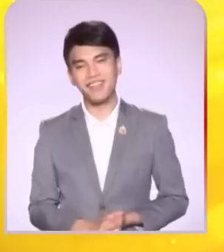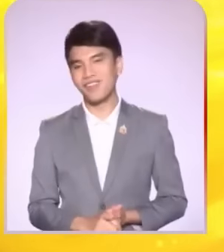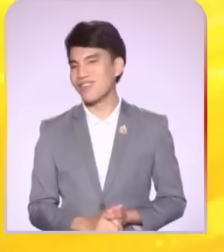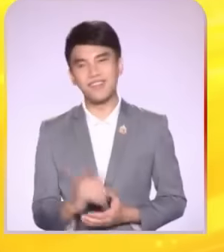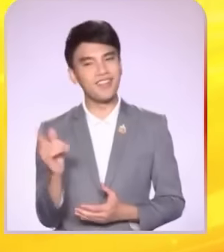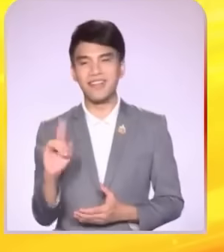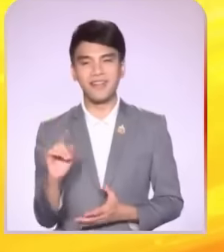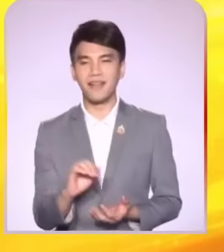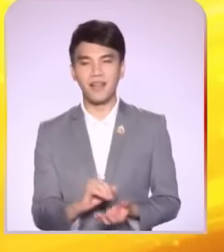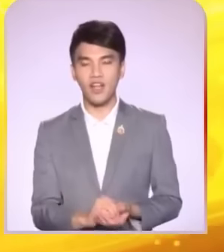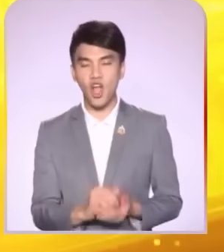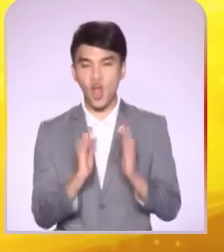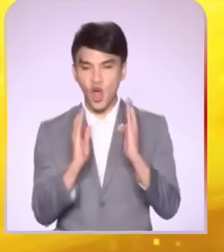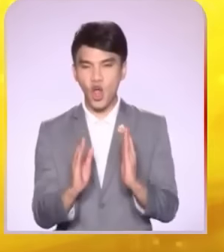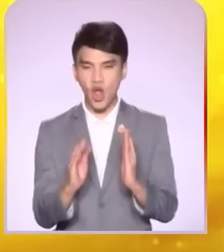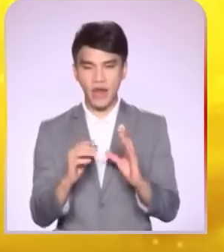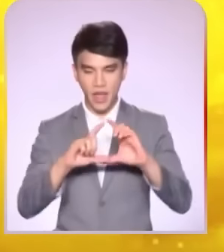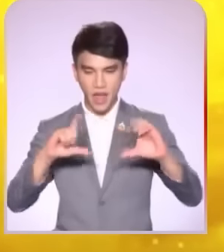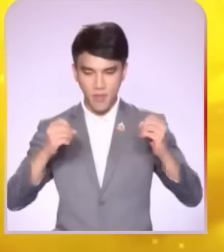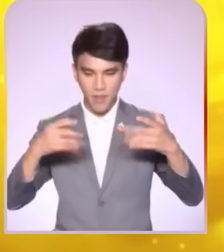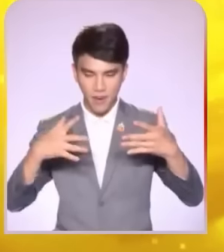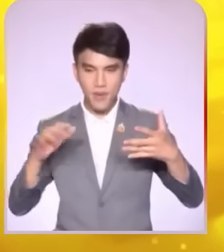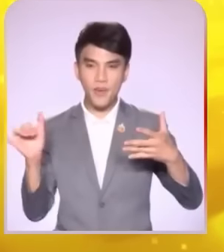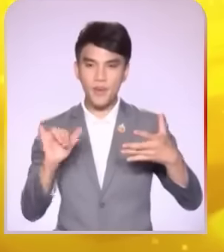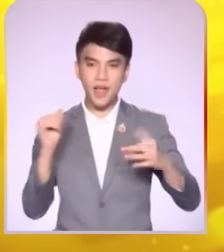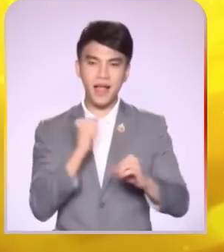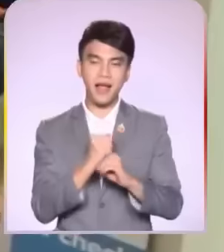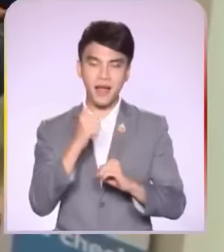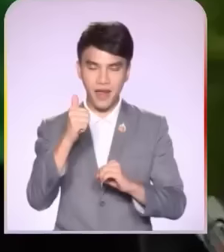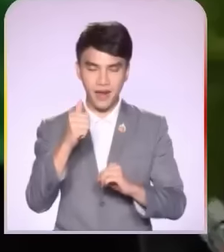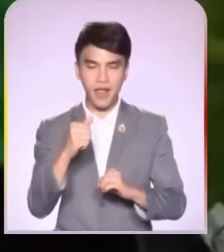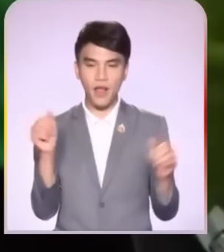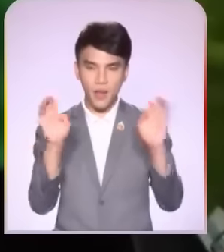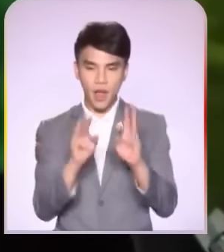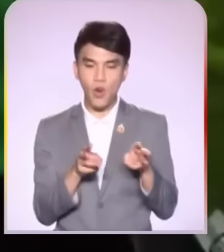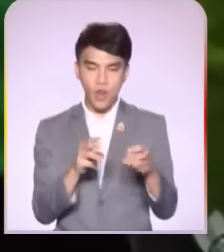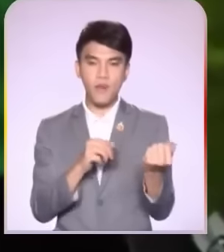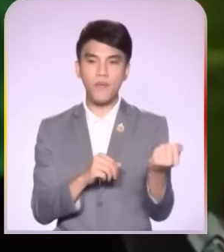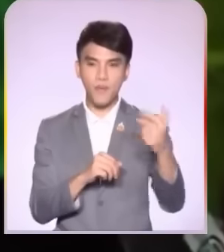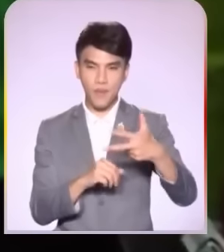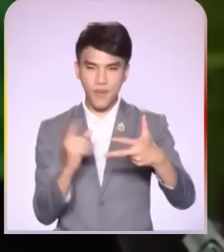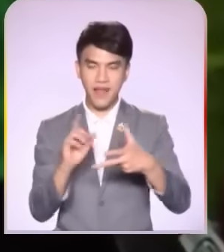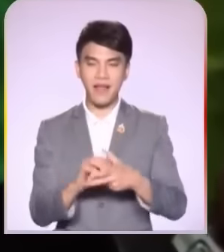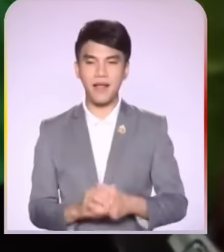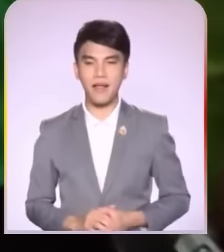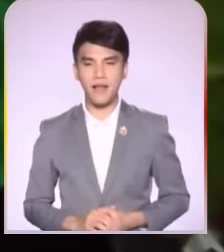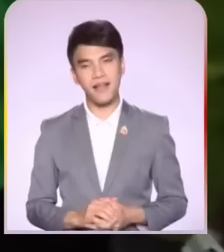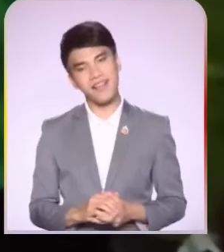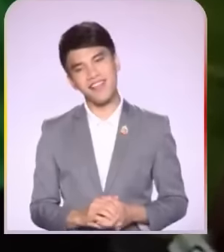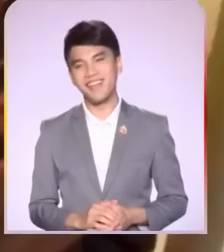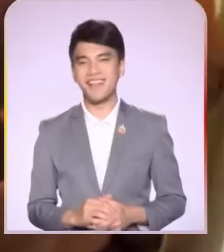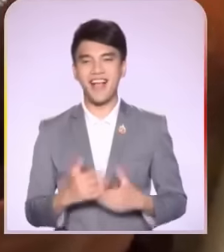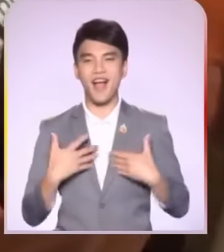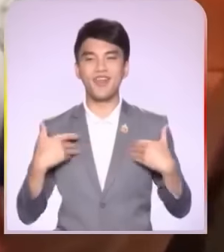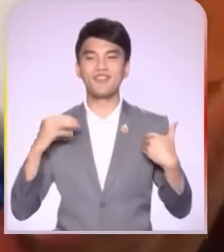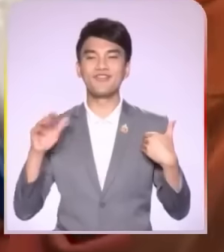าคุณผู้ชมที่ยังไม่ได้ผูกพร้อมเพย์กับบัตรประชาชนเนี่ยสามารถดำเนินการได้ใน3รูปแบบนะคะแต่ว่าอย่างที่บอกแหละเอาความ